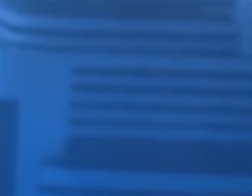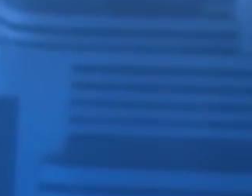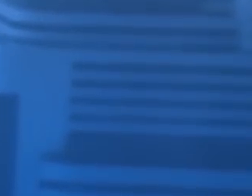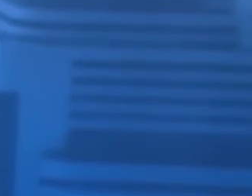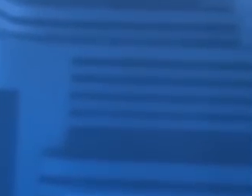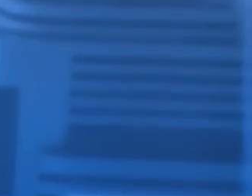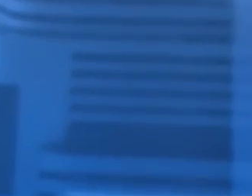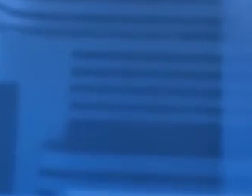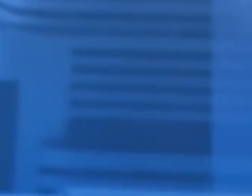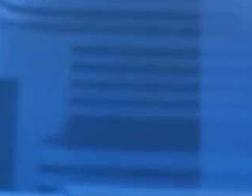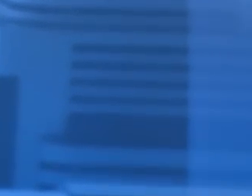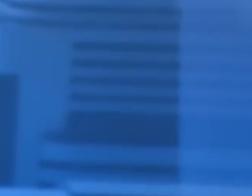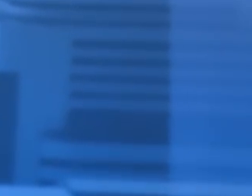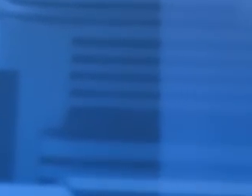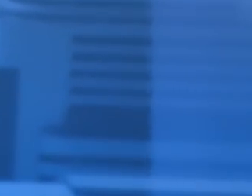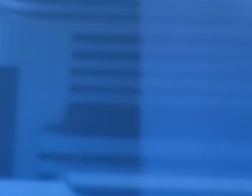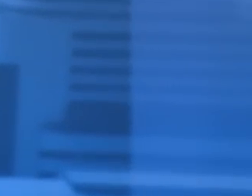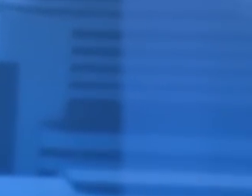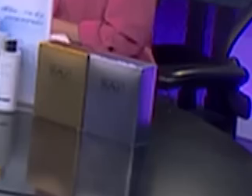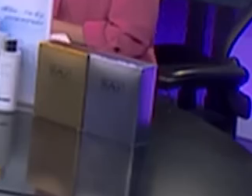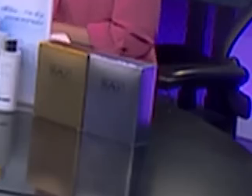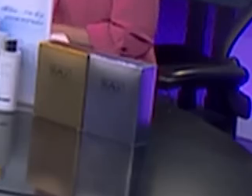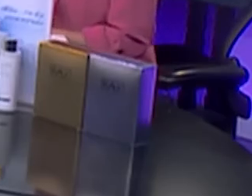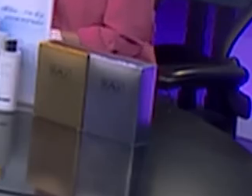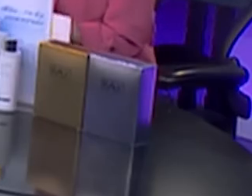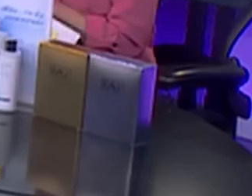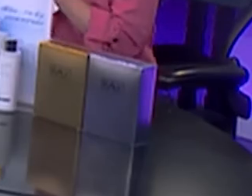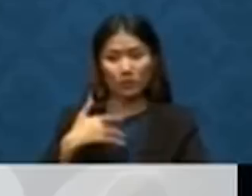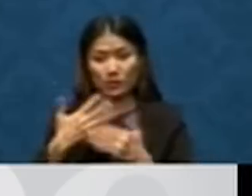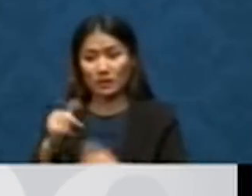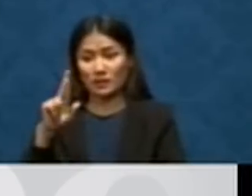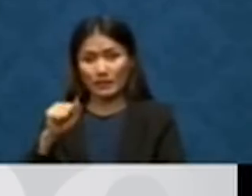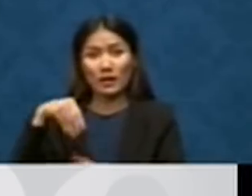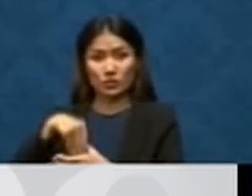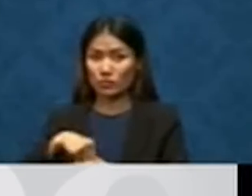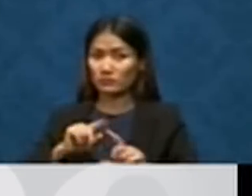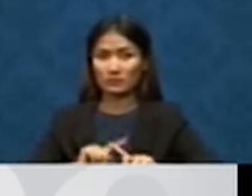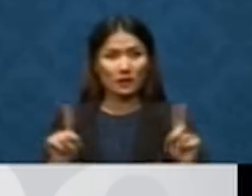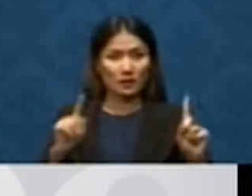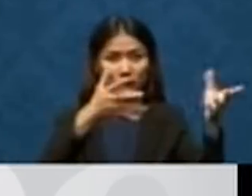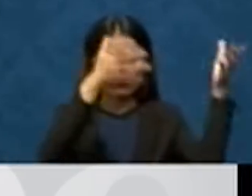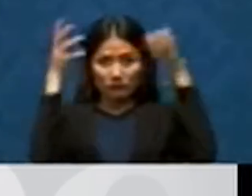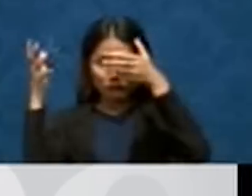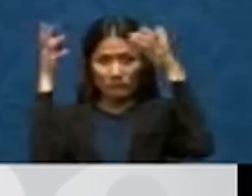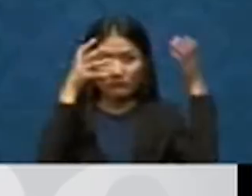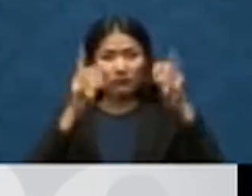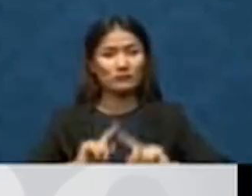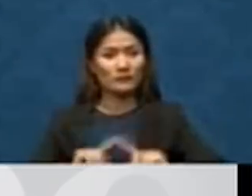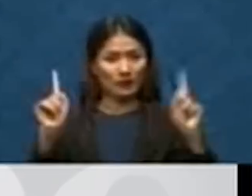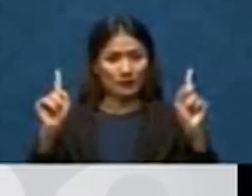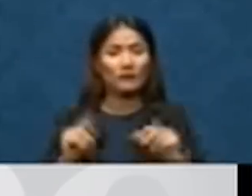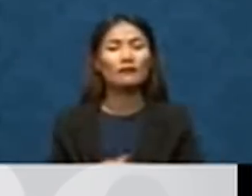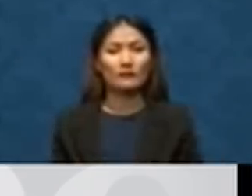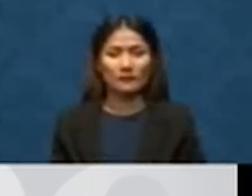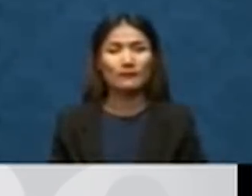ไหมฮะ โอ้โหนี่แลนด์สไลด์ของจริงขอให้นะครับคุณจิรายุหงทรัพย์นะครับส.ส.กรุงเทพมหานครเพื่อ